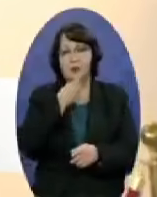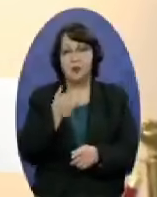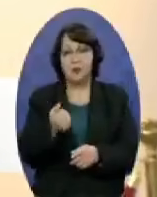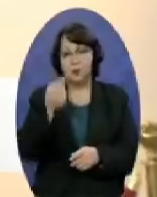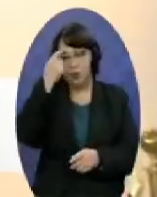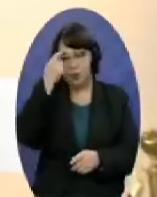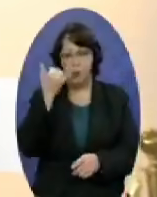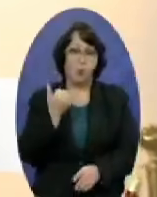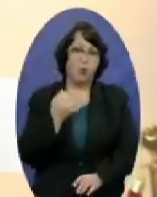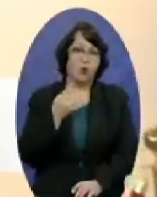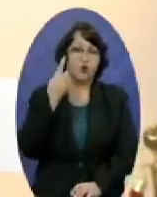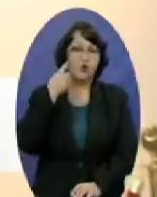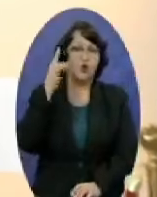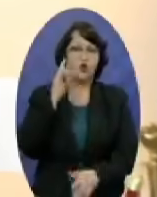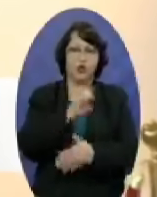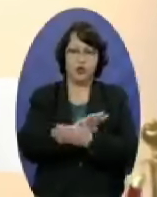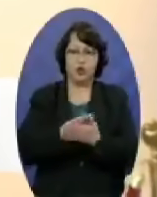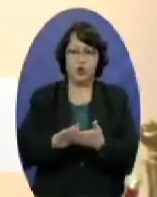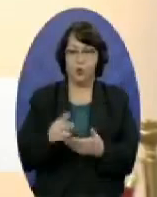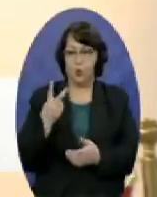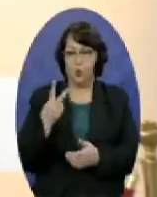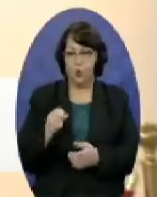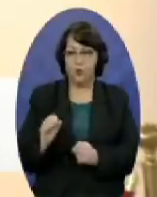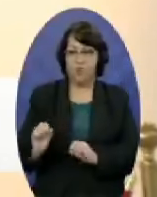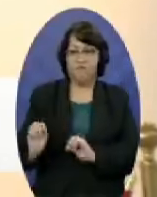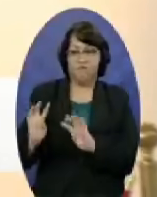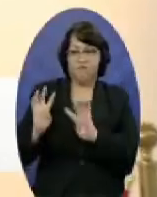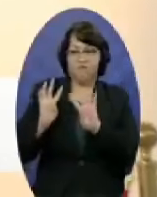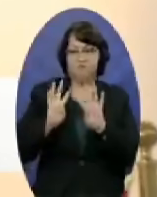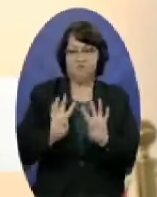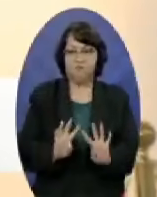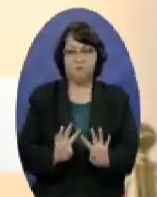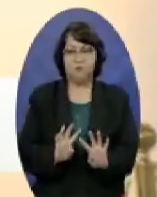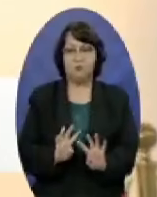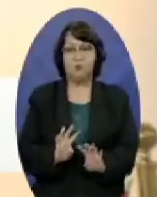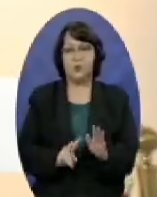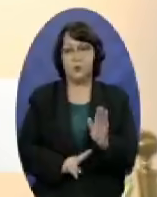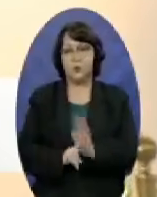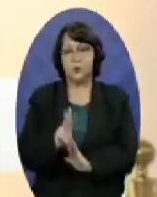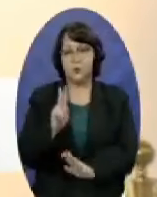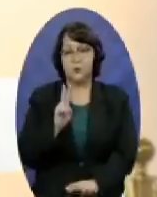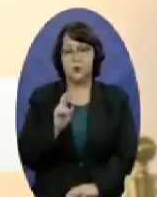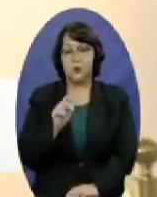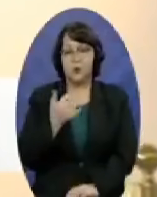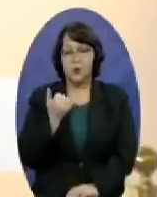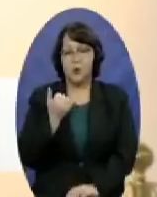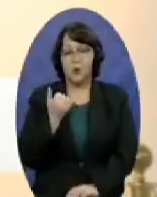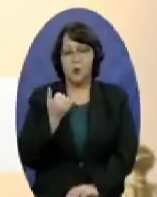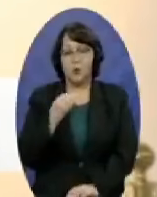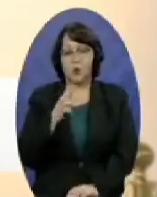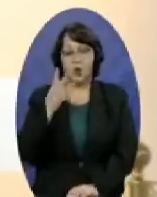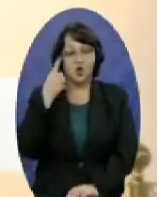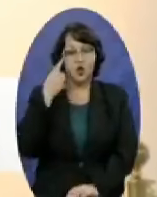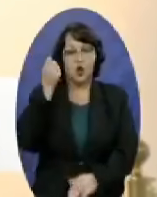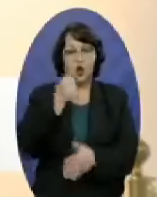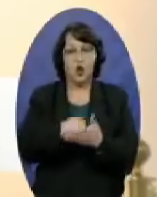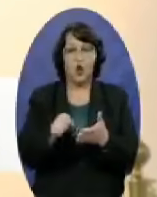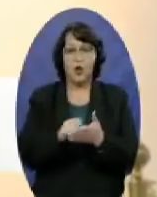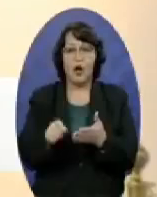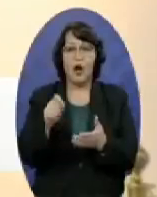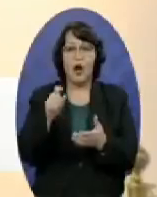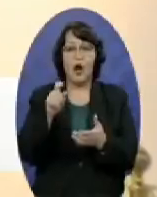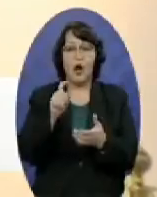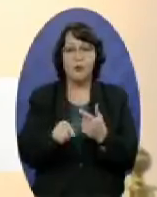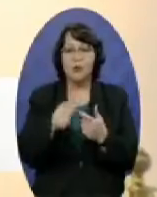уран зохиолд нэн шин үеийнхэн бол одоо аргагүй хүч төрөн орж ирж энэ утга зохиолын амаргүй хүнд ачааг